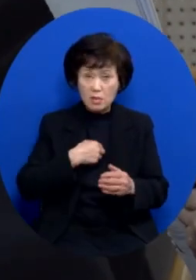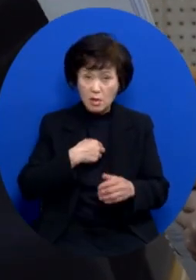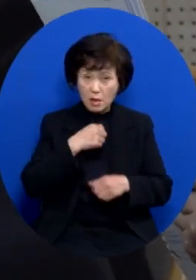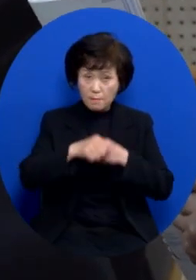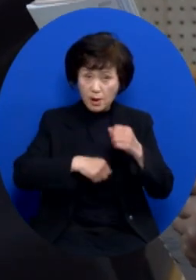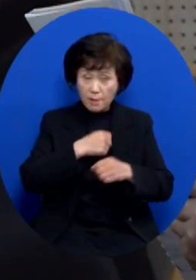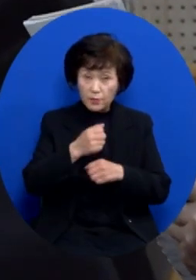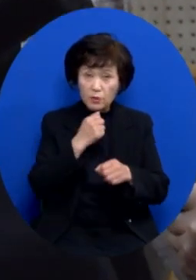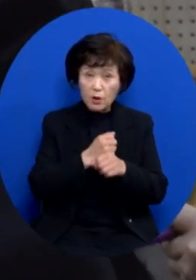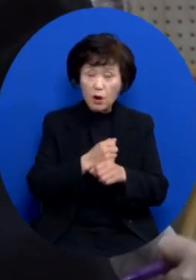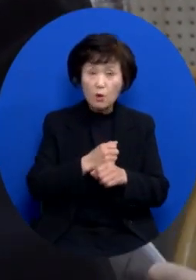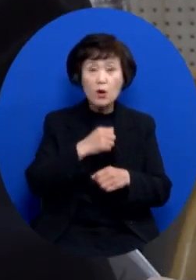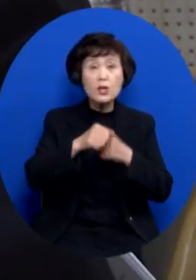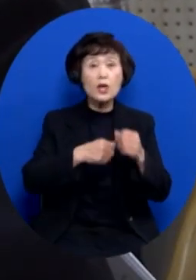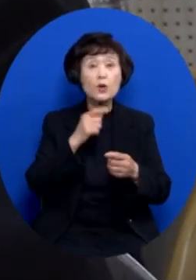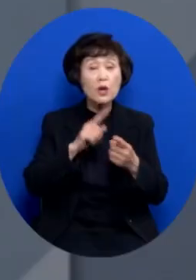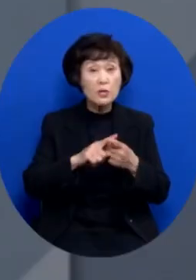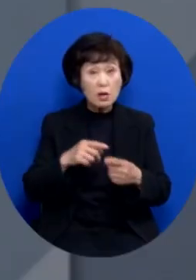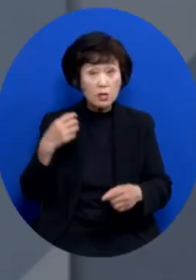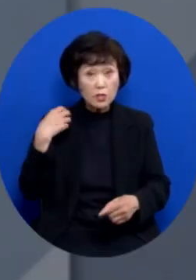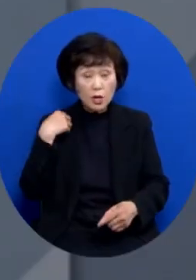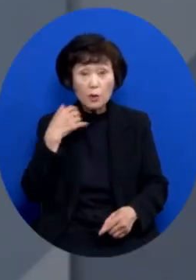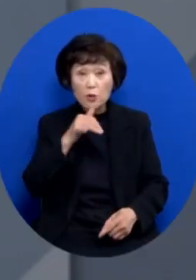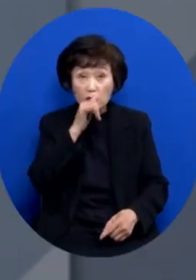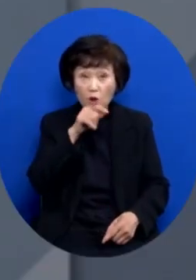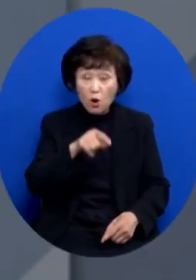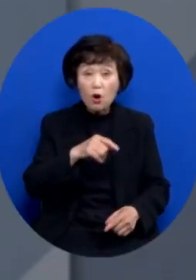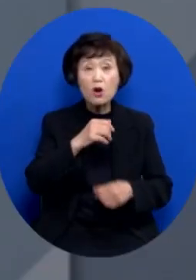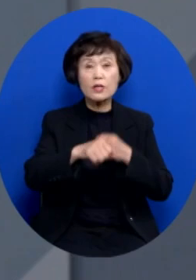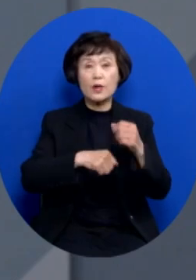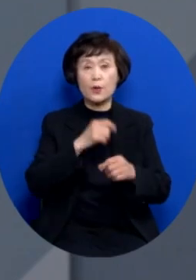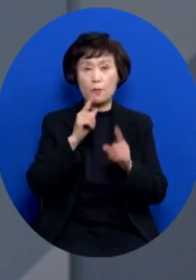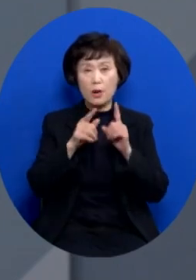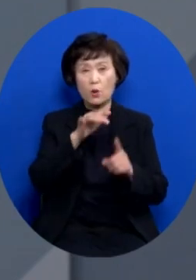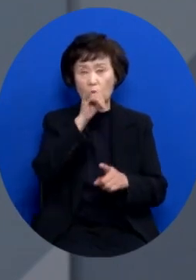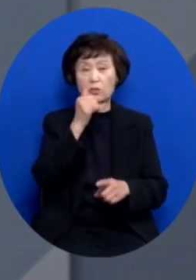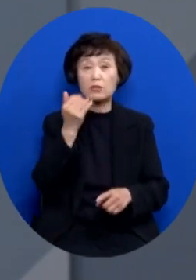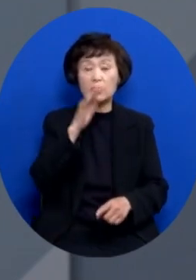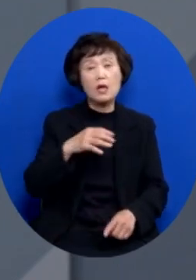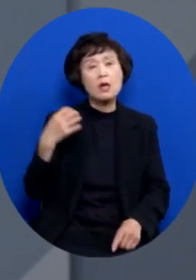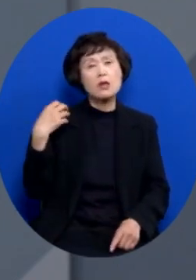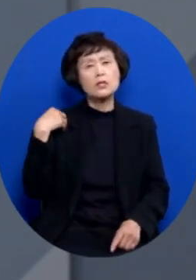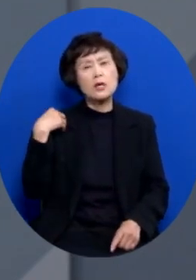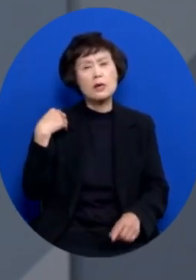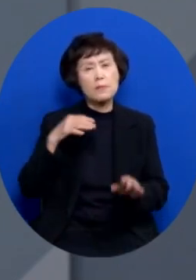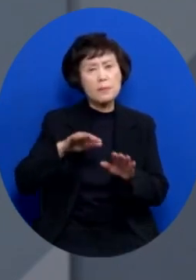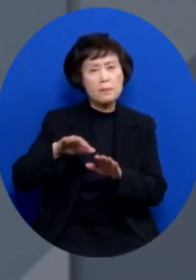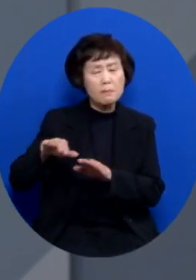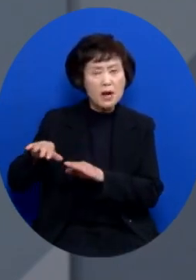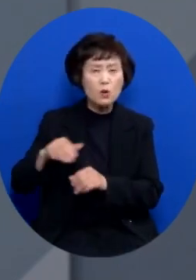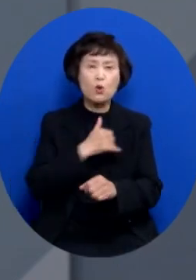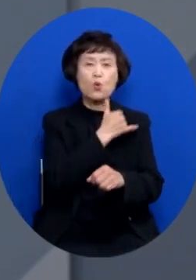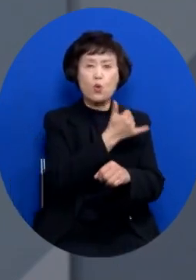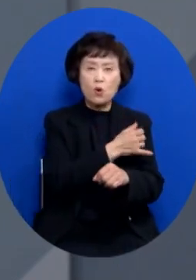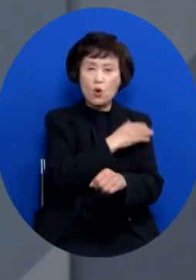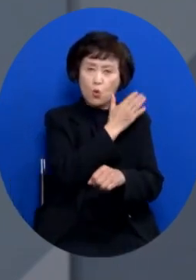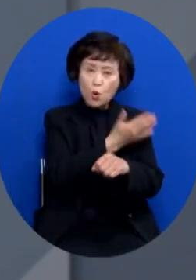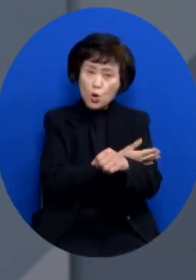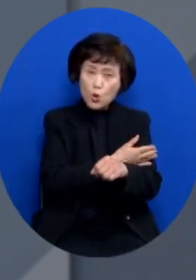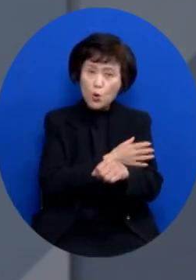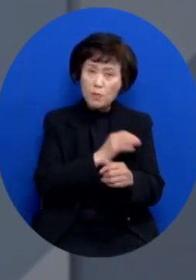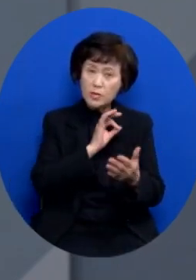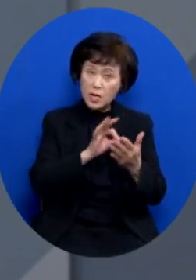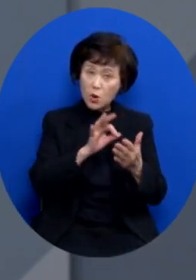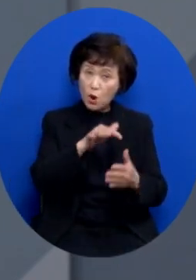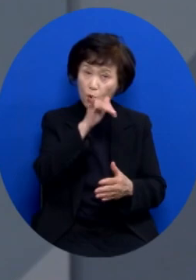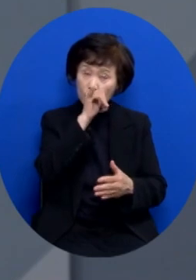하고 내 자유에 대해서는 책임을 따르는 것을 우리는 자유라고 할 수 있는데 여기에 대해서 책임을 고사하고 그걸 권리로 주장하는 거예요. 그래서